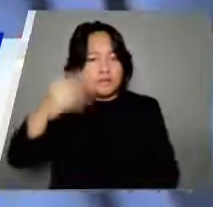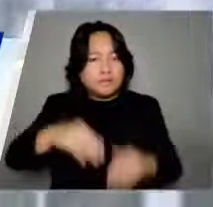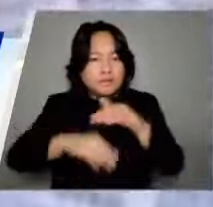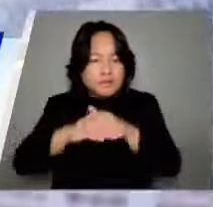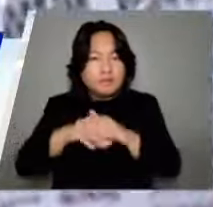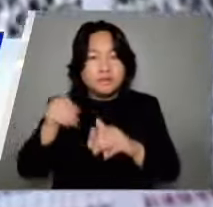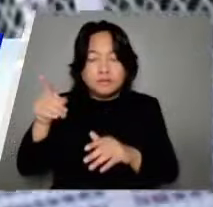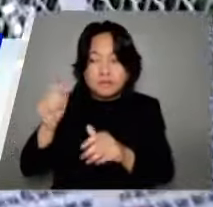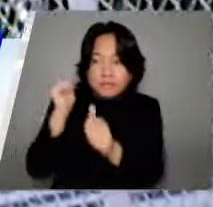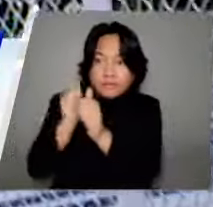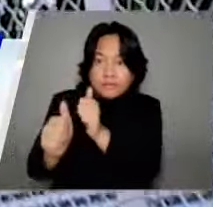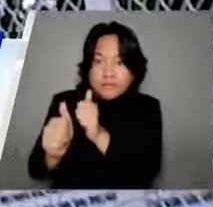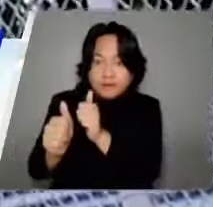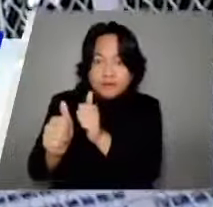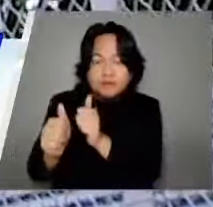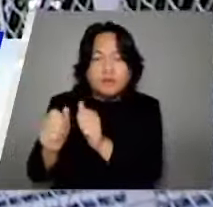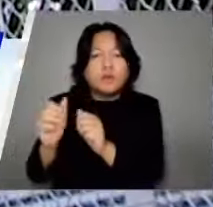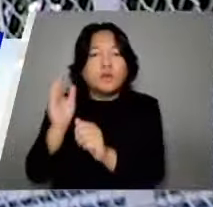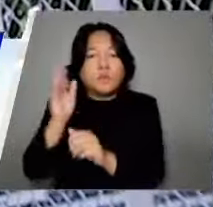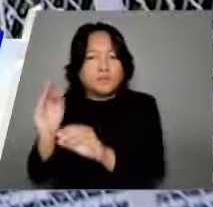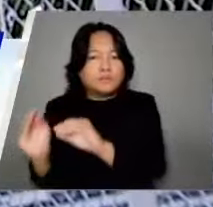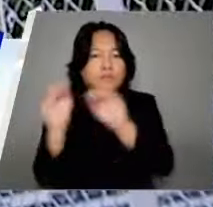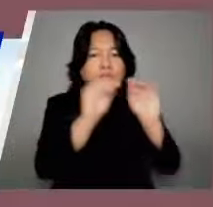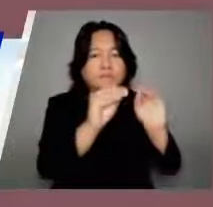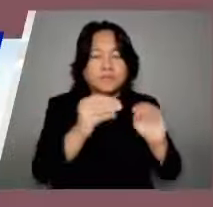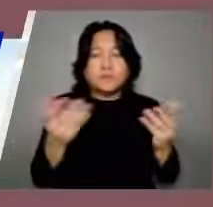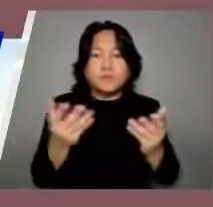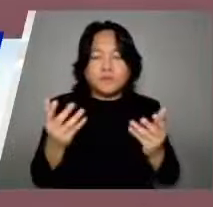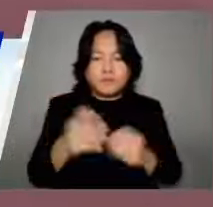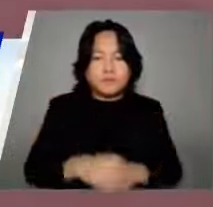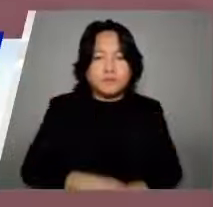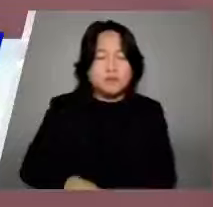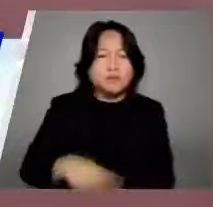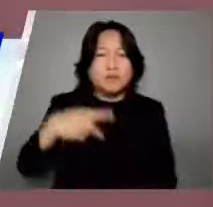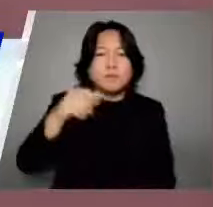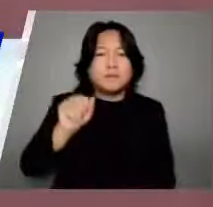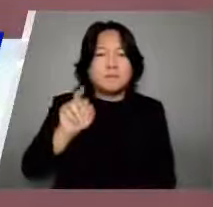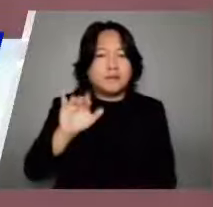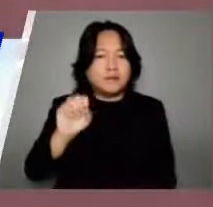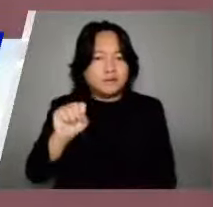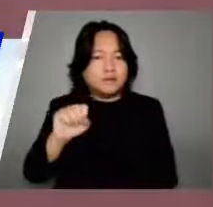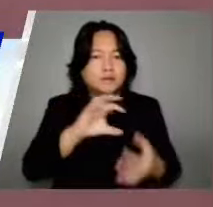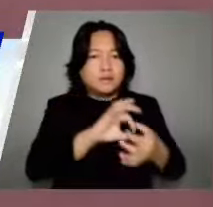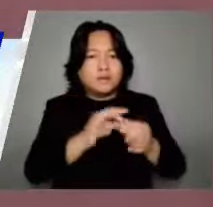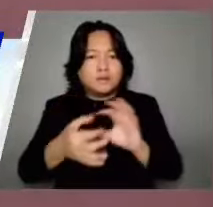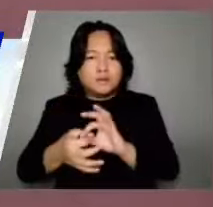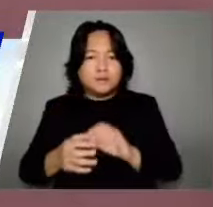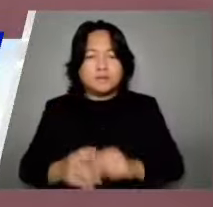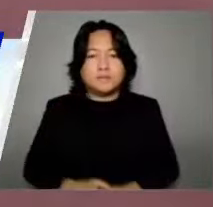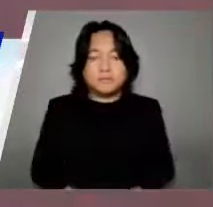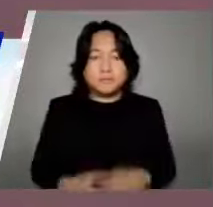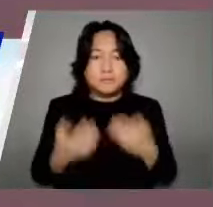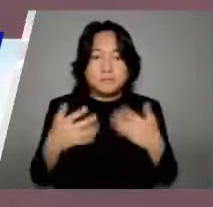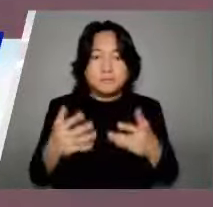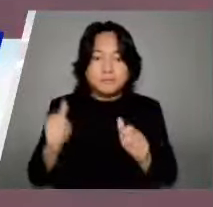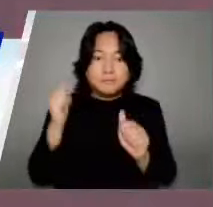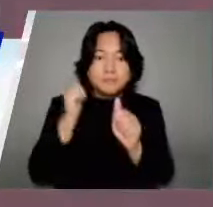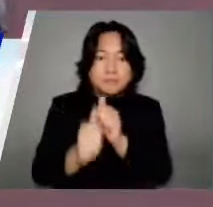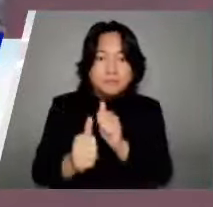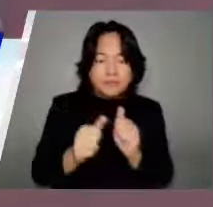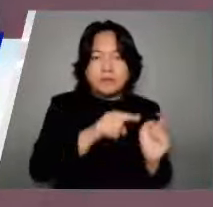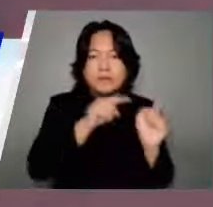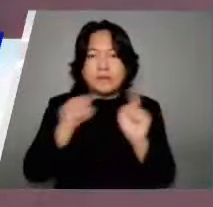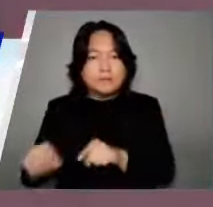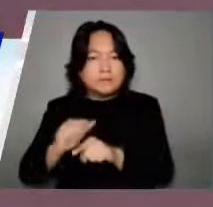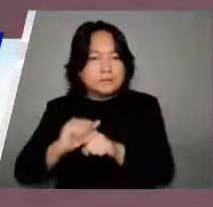Olympics. Matapos ang isang linggong break, balik training ang two-time Olympia na si Elrin. Kasama